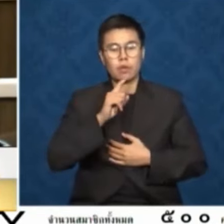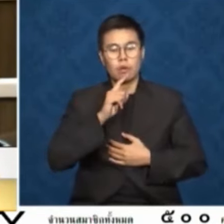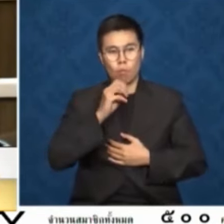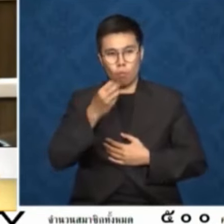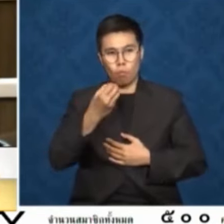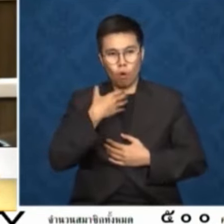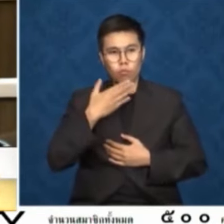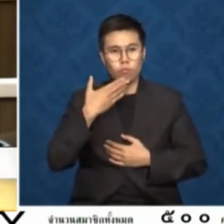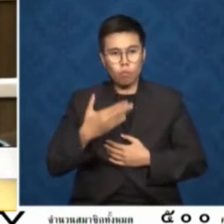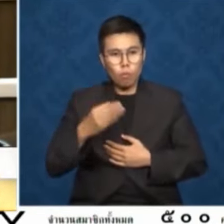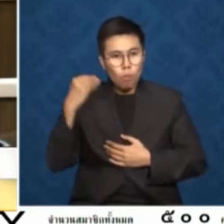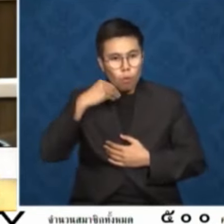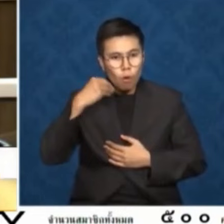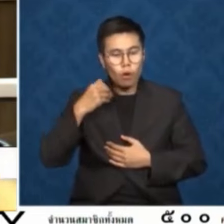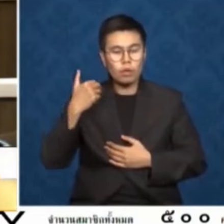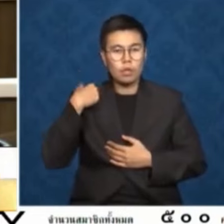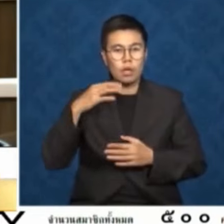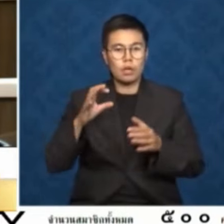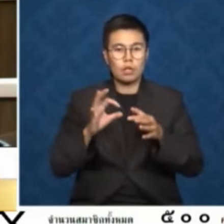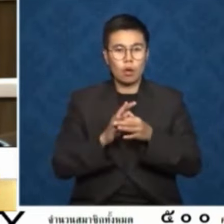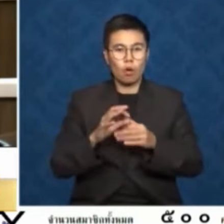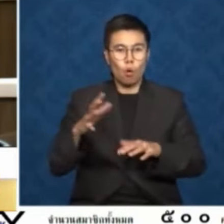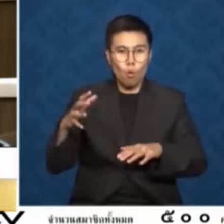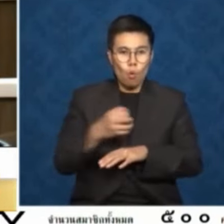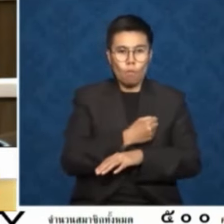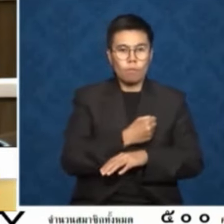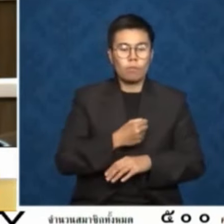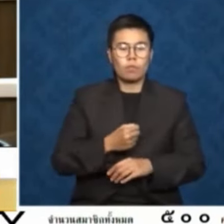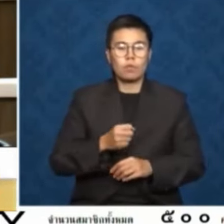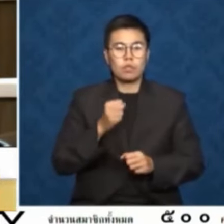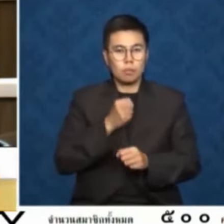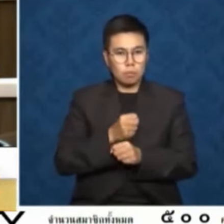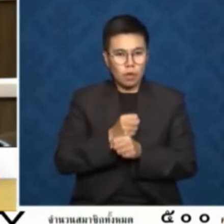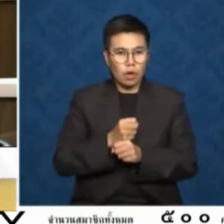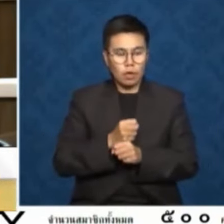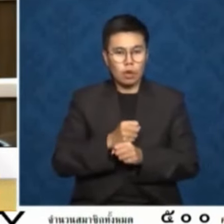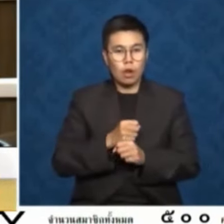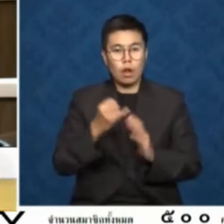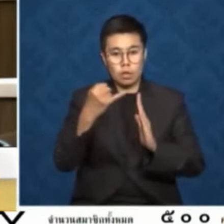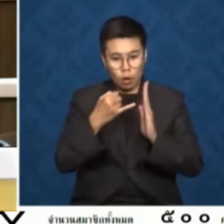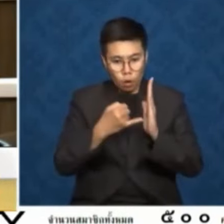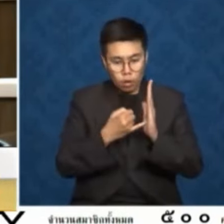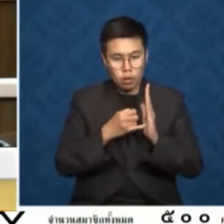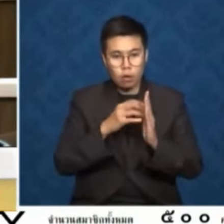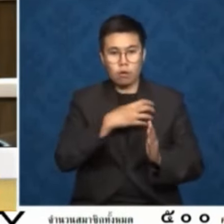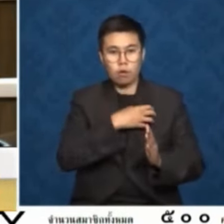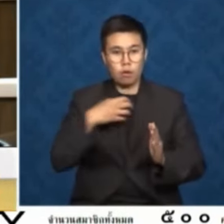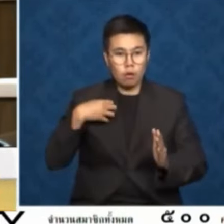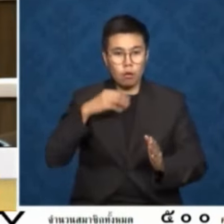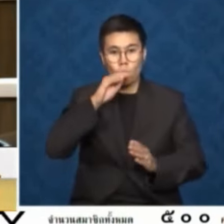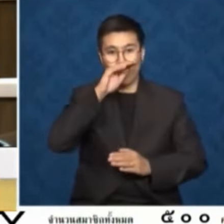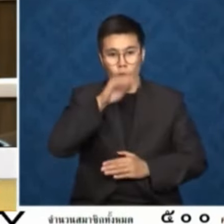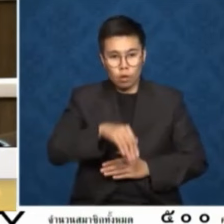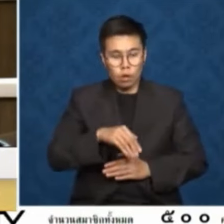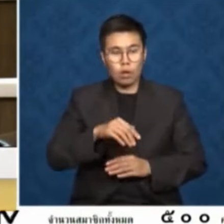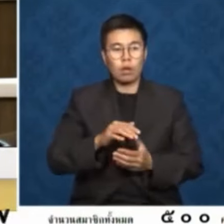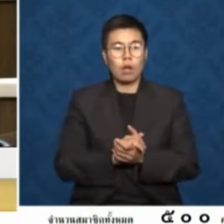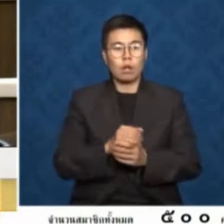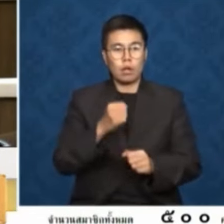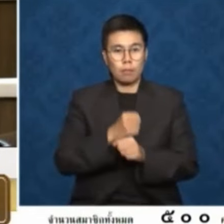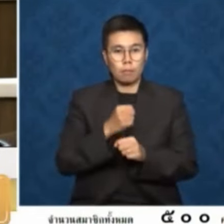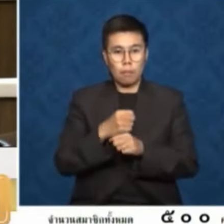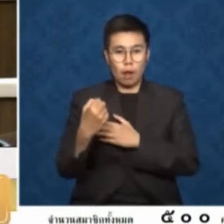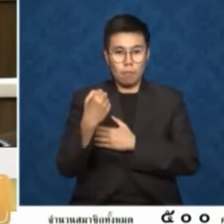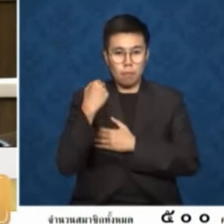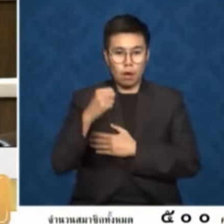าตลอดเพราะเห็นว่าเรื่องการรวบอำนาจการบริหารงานบุคคลท้องถิ่นหรือแม้กระทั่งการกระจายอำนาจนี่ท